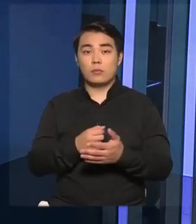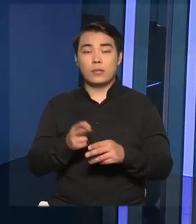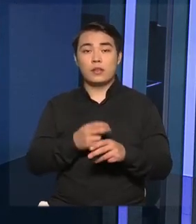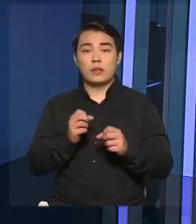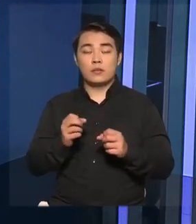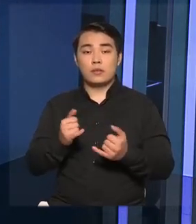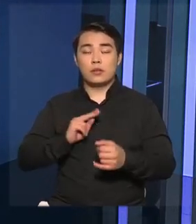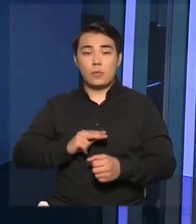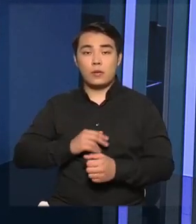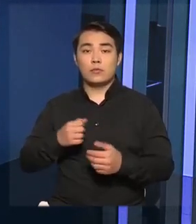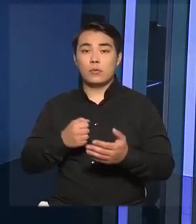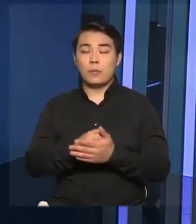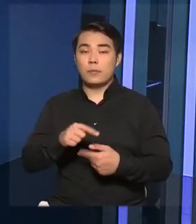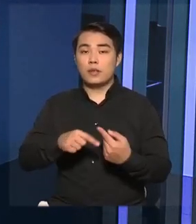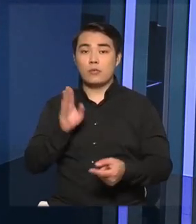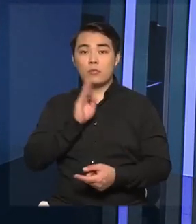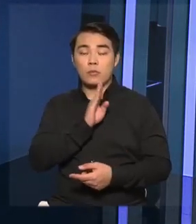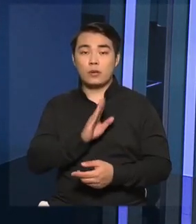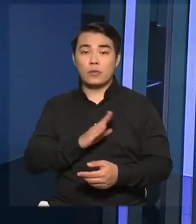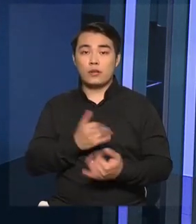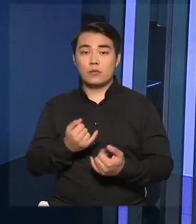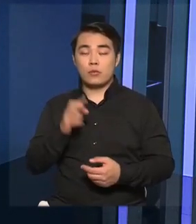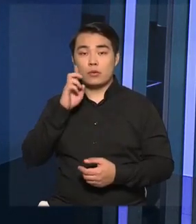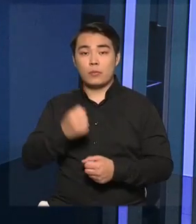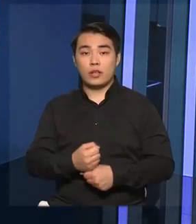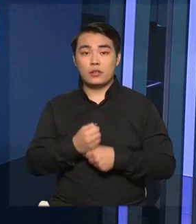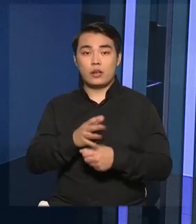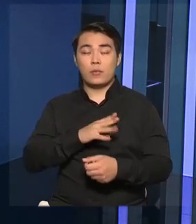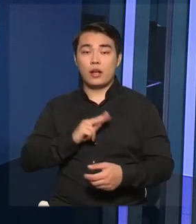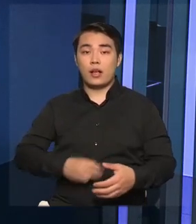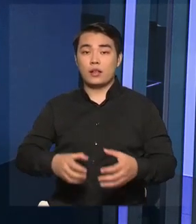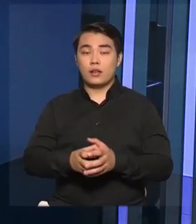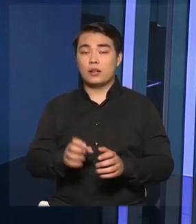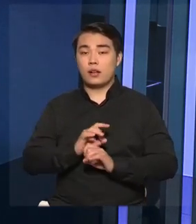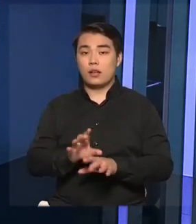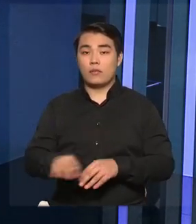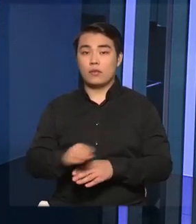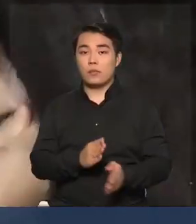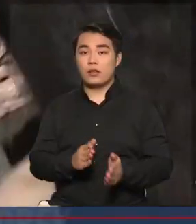бизнес-вумен благодаря этой господдержке. Мой коллега Шуддин Саидов расскажет подробнее.